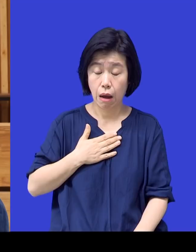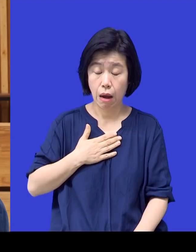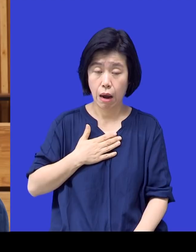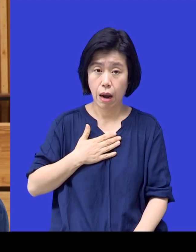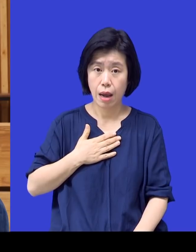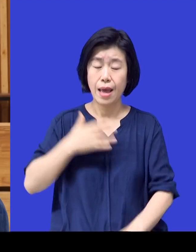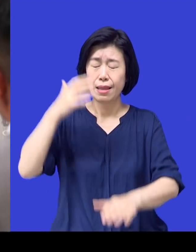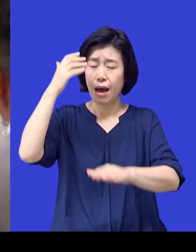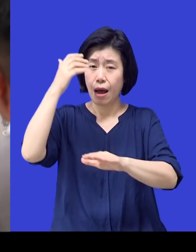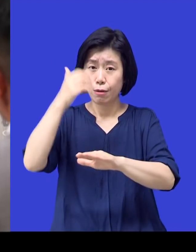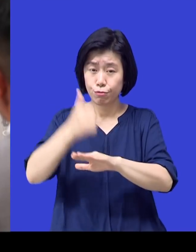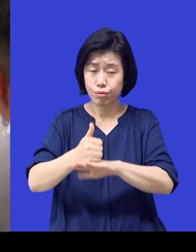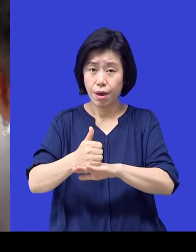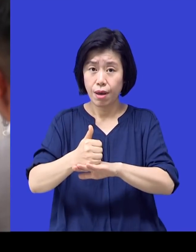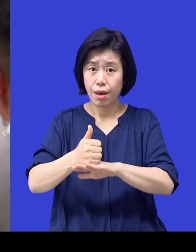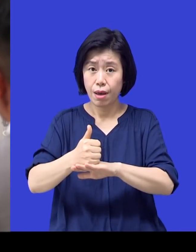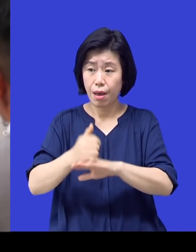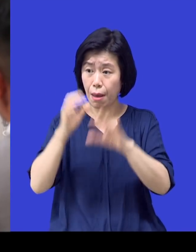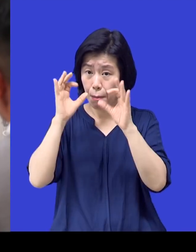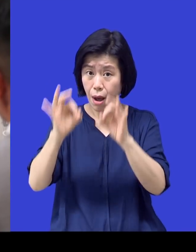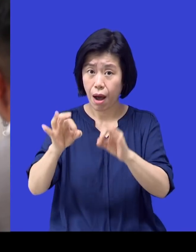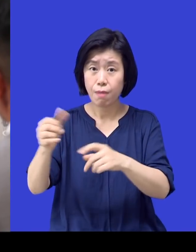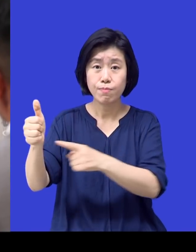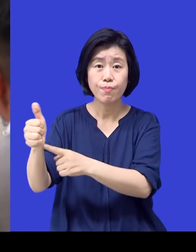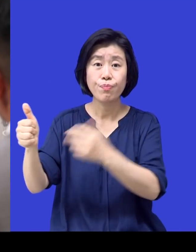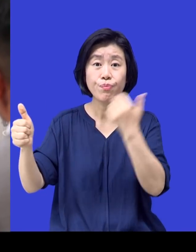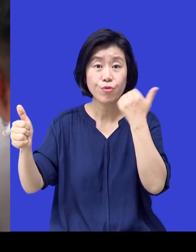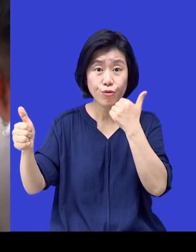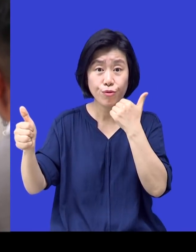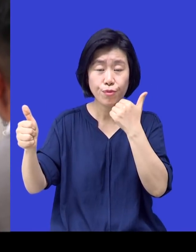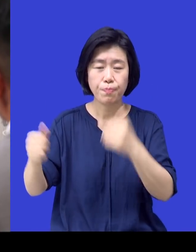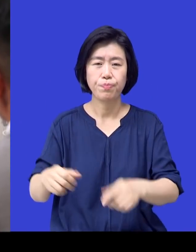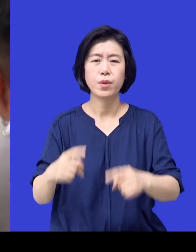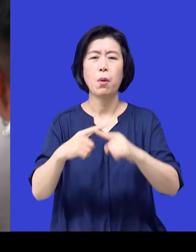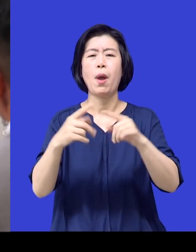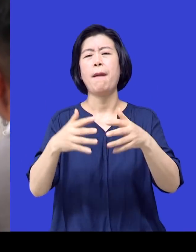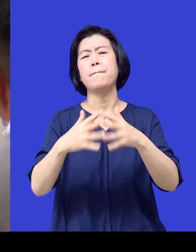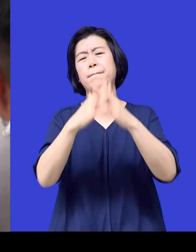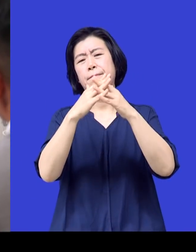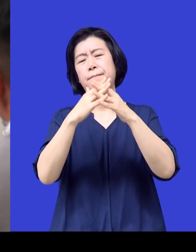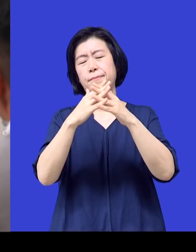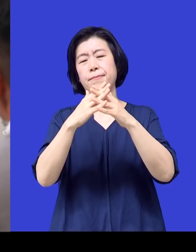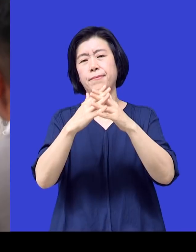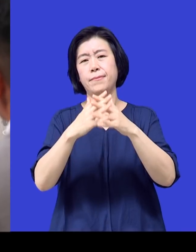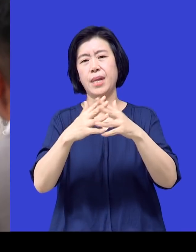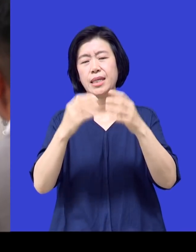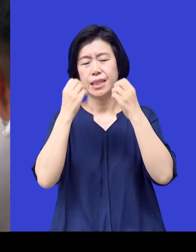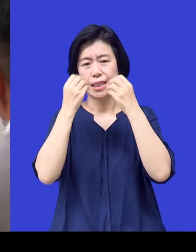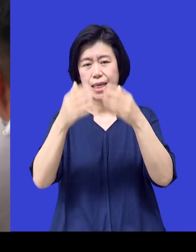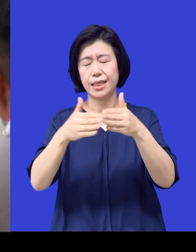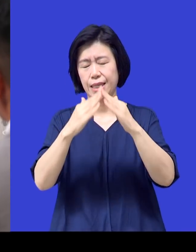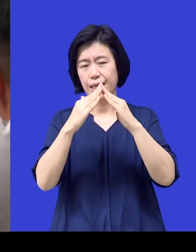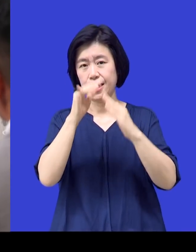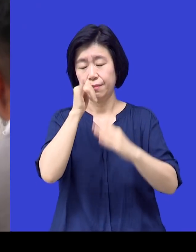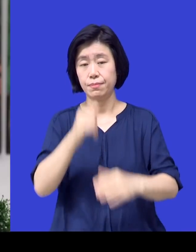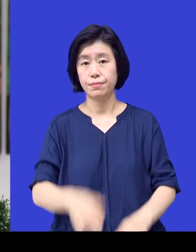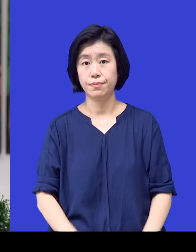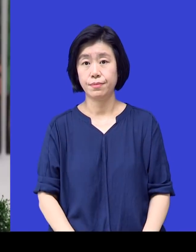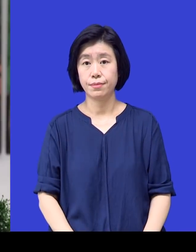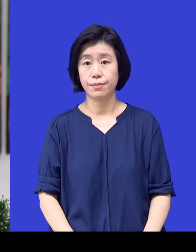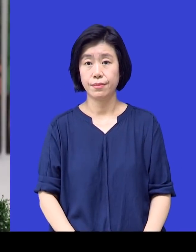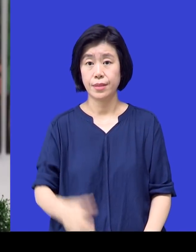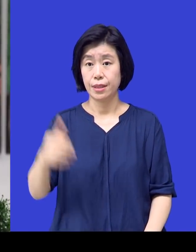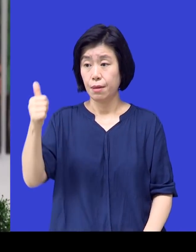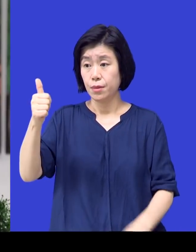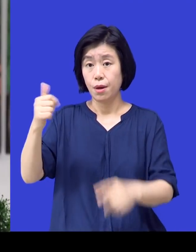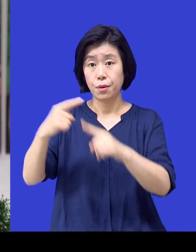나중에 알게 된 거예요. 이분이 개척교회 목사님이시고 이분들의 교인은 대부분 다 과부들인